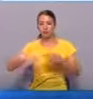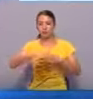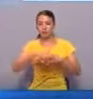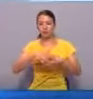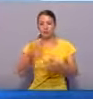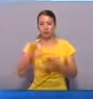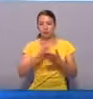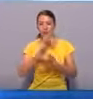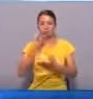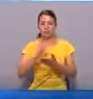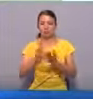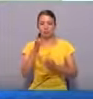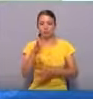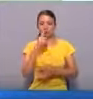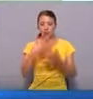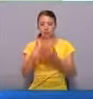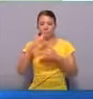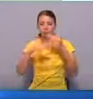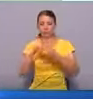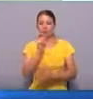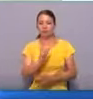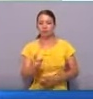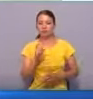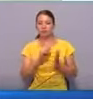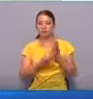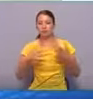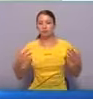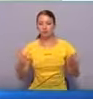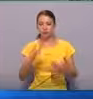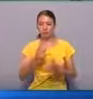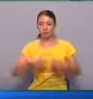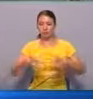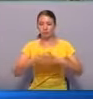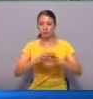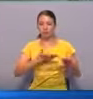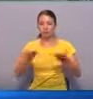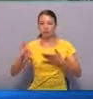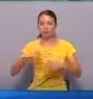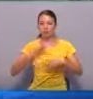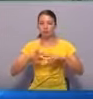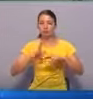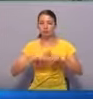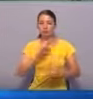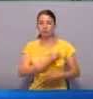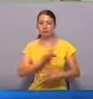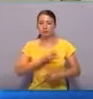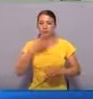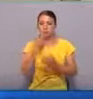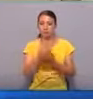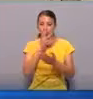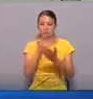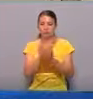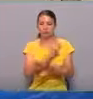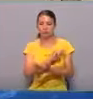мен 3 қаласынан 5 мыңдай құрылысшы, 180-ден астам мердігер тартылған. Құрылыстан жергілікті тұрғындар да қалыс қалмай, ақылы